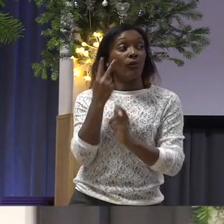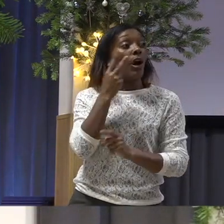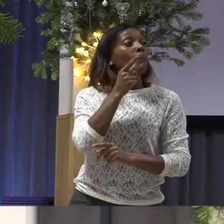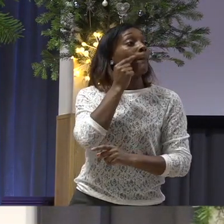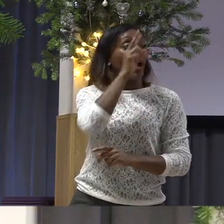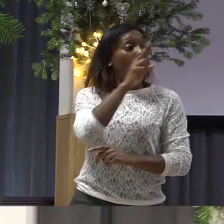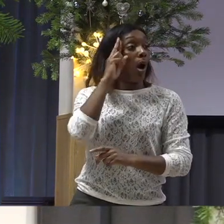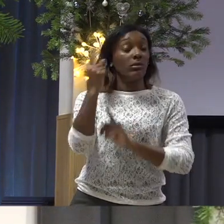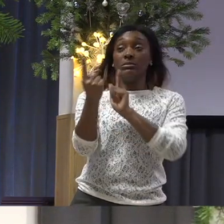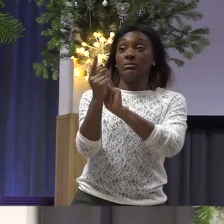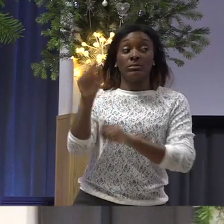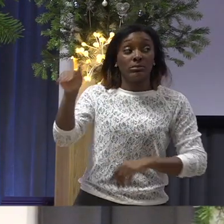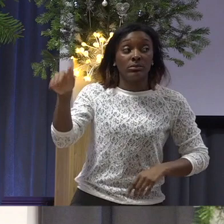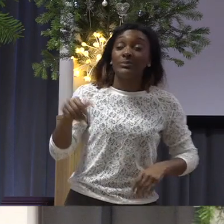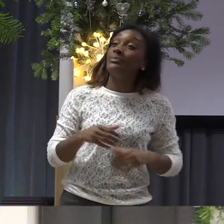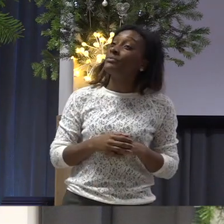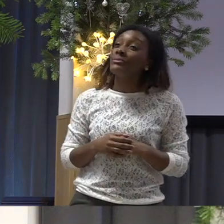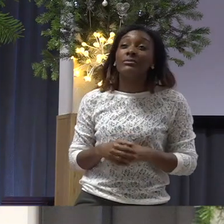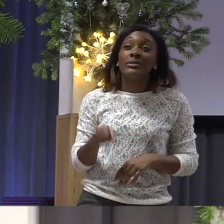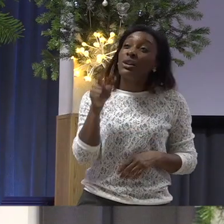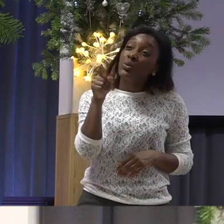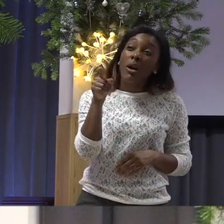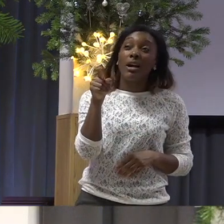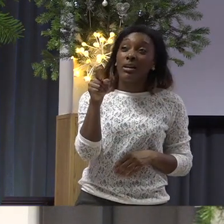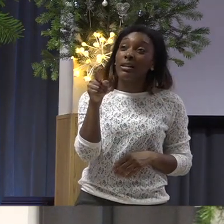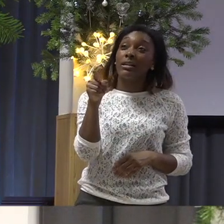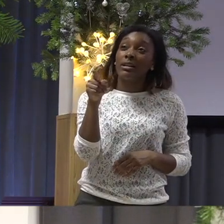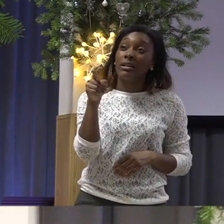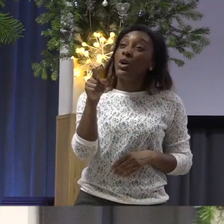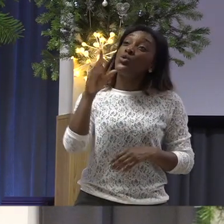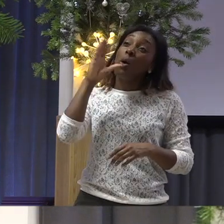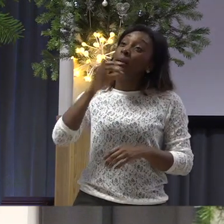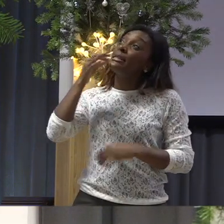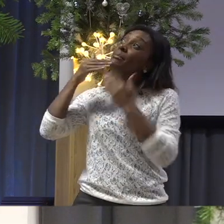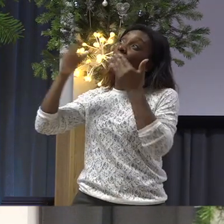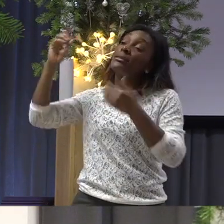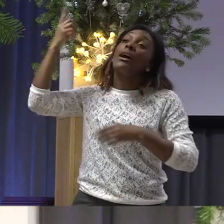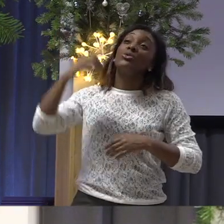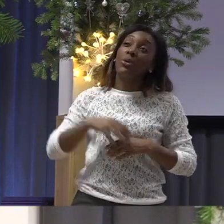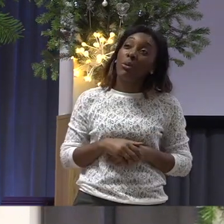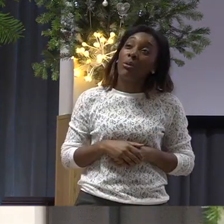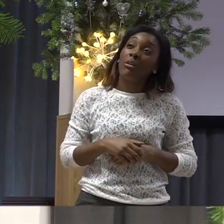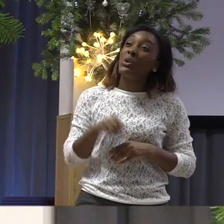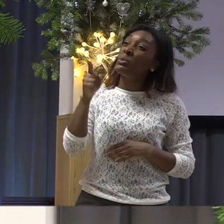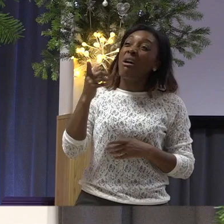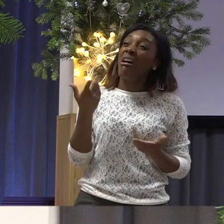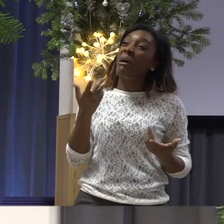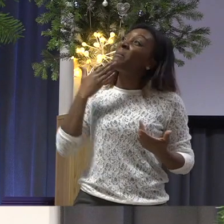Belteshazzar, Belteshazzar, tu n'as pas été reconnaissant. Tu as été